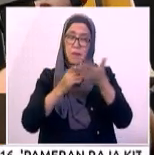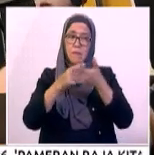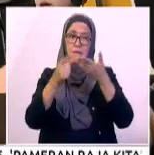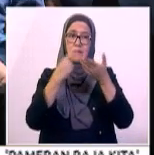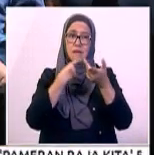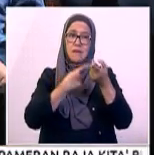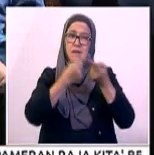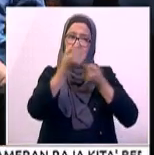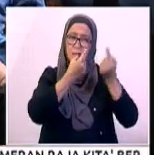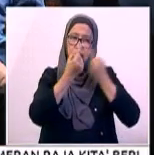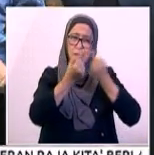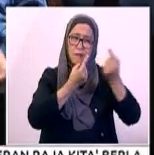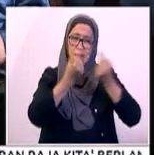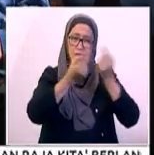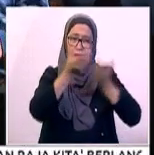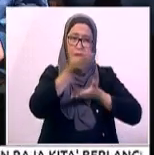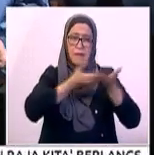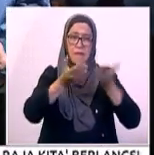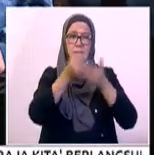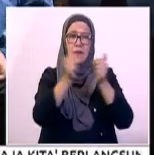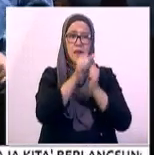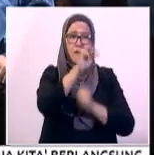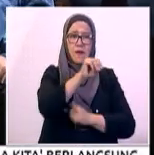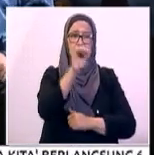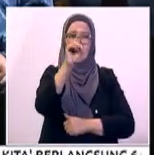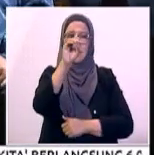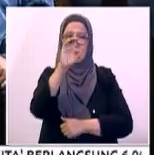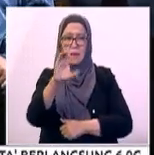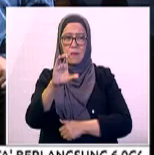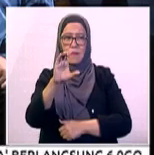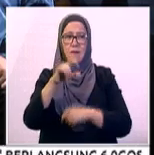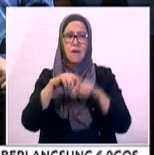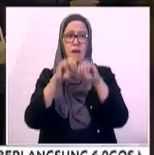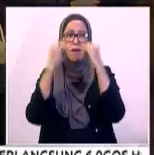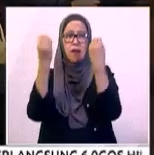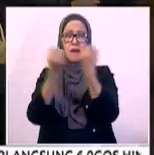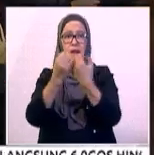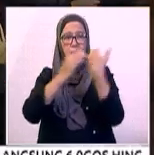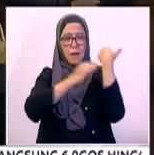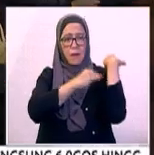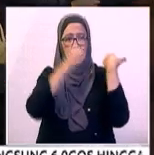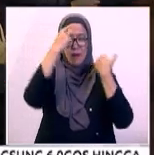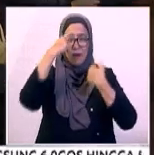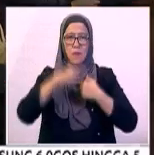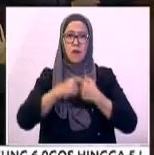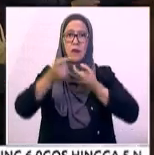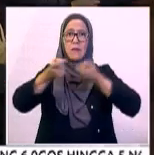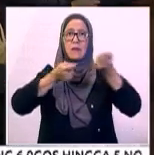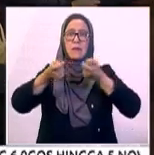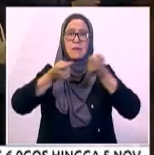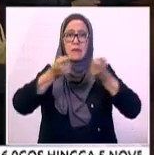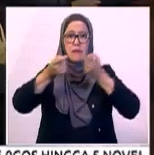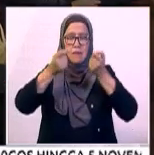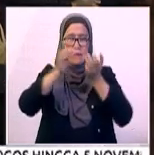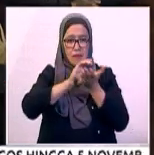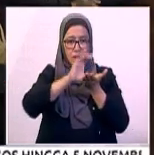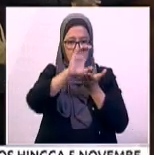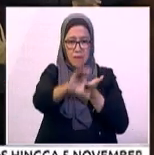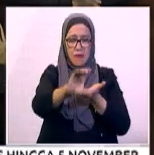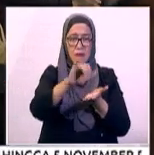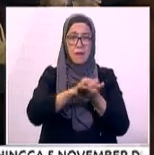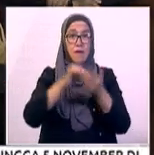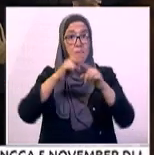Malaysia MDEC, iaitu badan yang bertanggungjawab mengawal selia peruntukan berkenaan. Namun difahamkan, peruntukan tersebut terhad